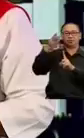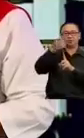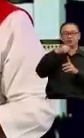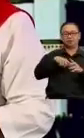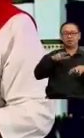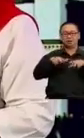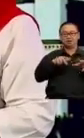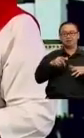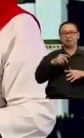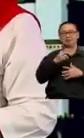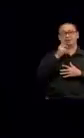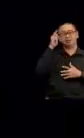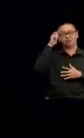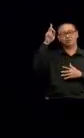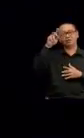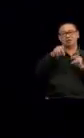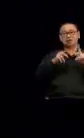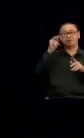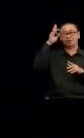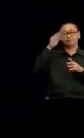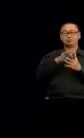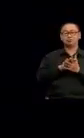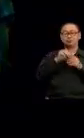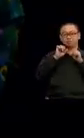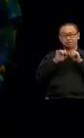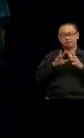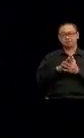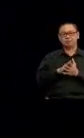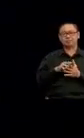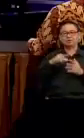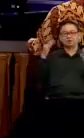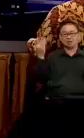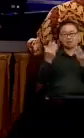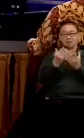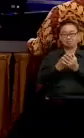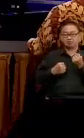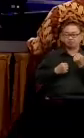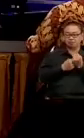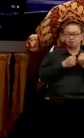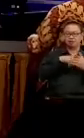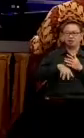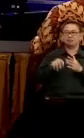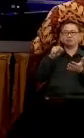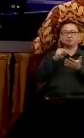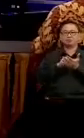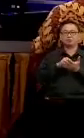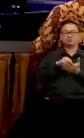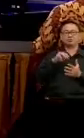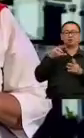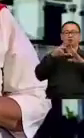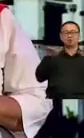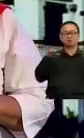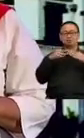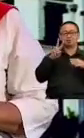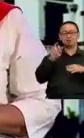lebih atau untuk memperbaiki sistem zonasi, terutama dalam PPDB, seperti itu. Kemudian